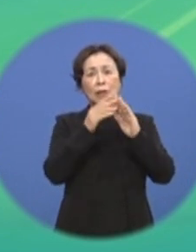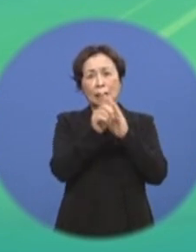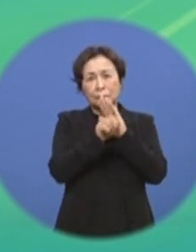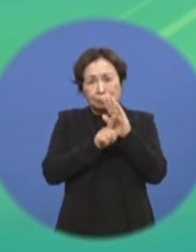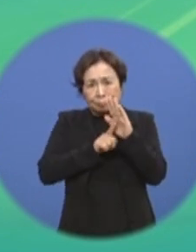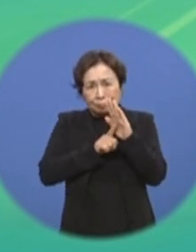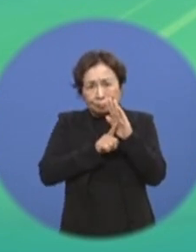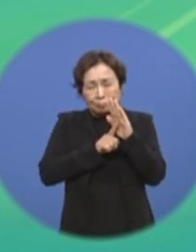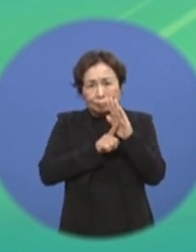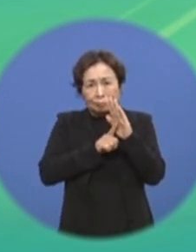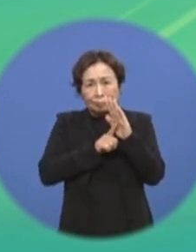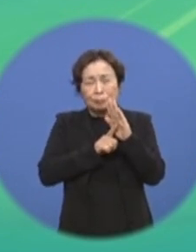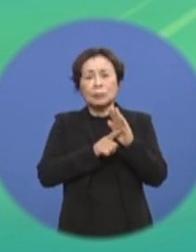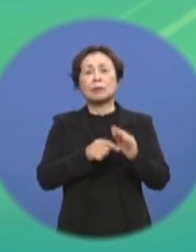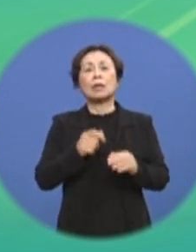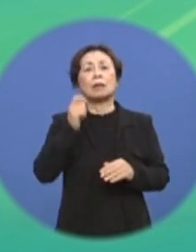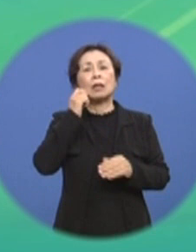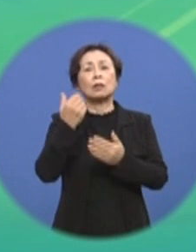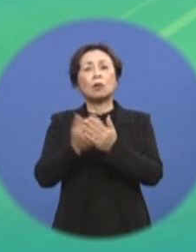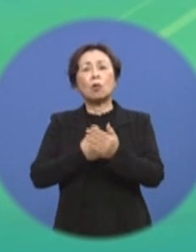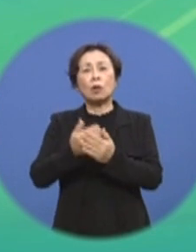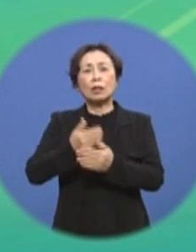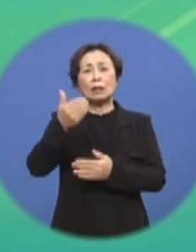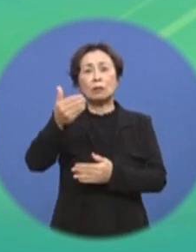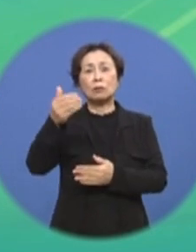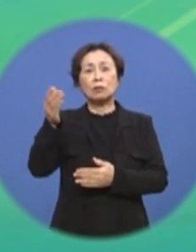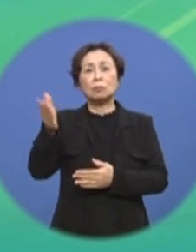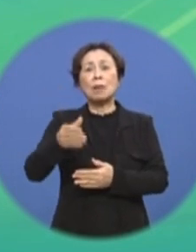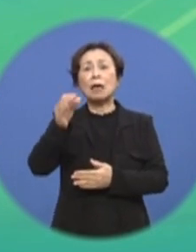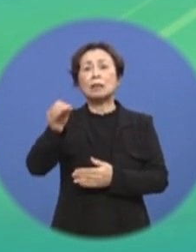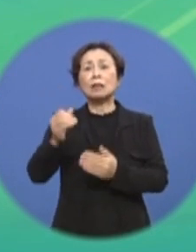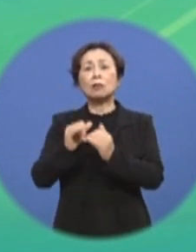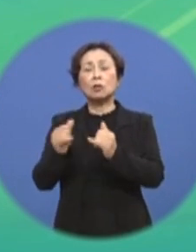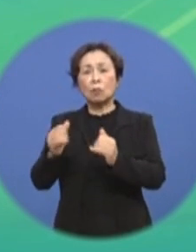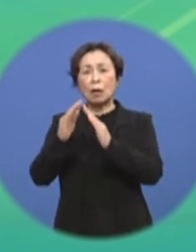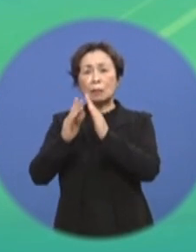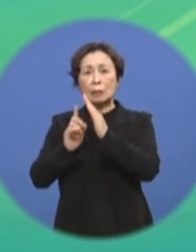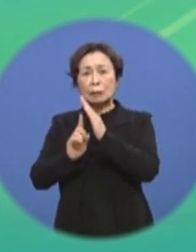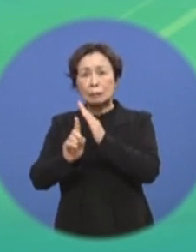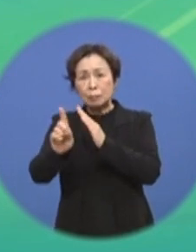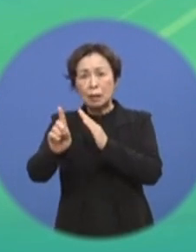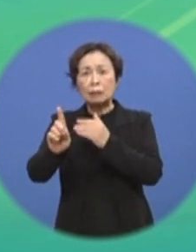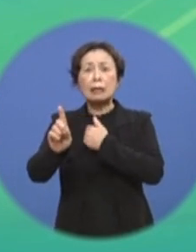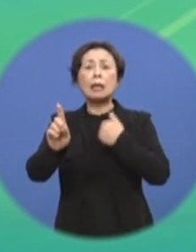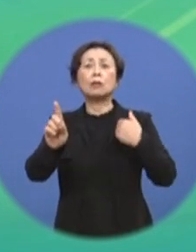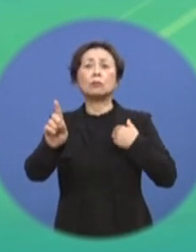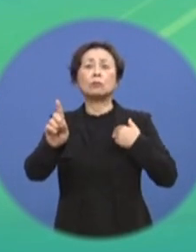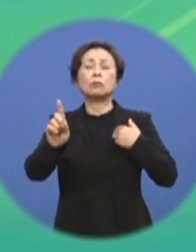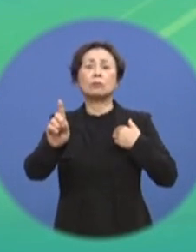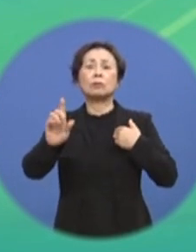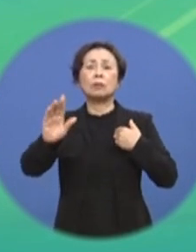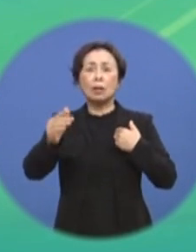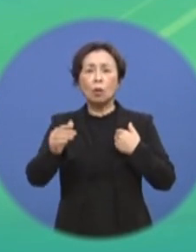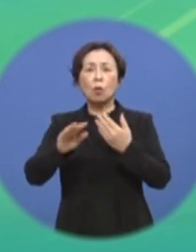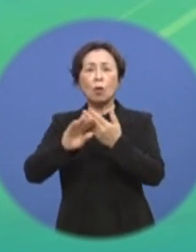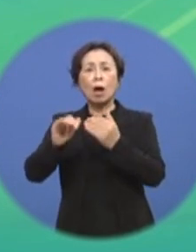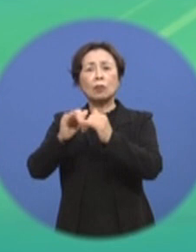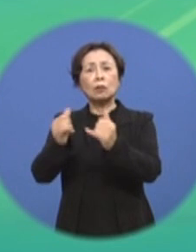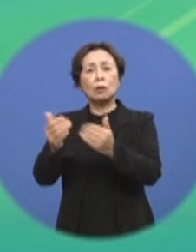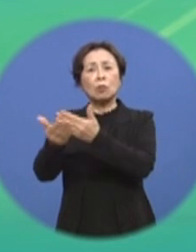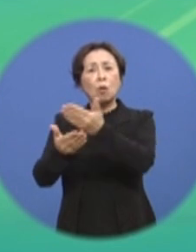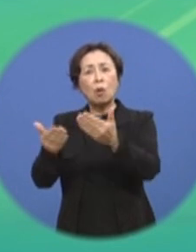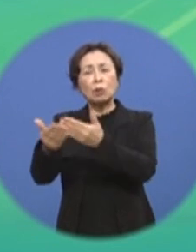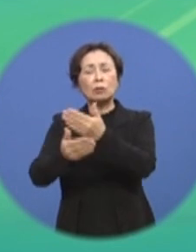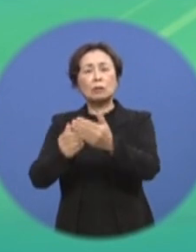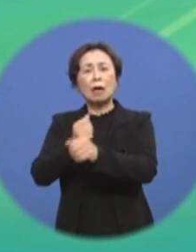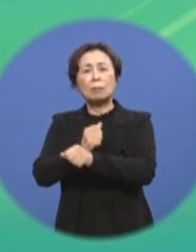ことはできず残りの約9割の方は自宅から出ることはできるものの他人との交流